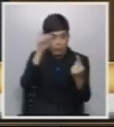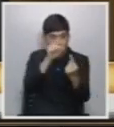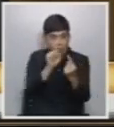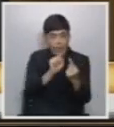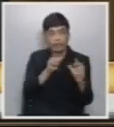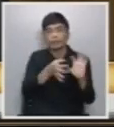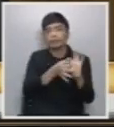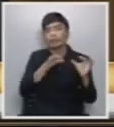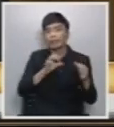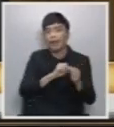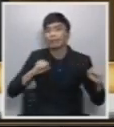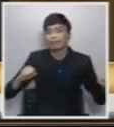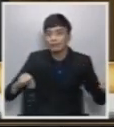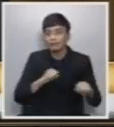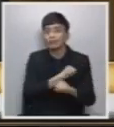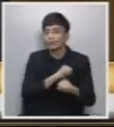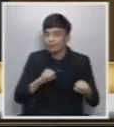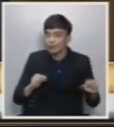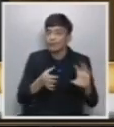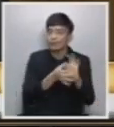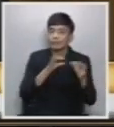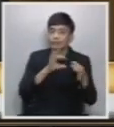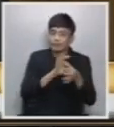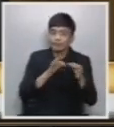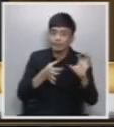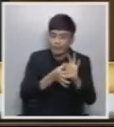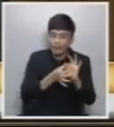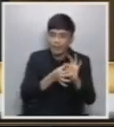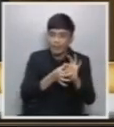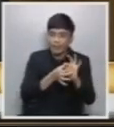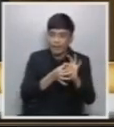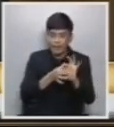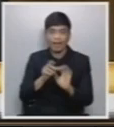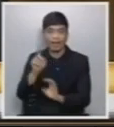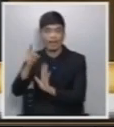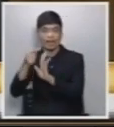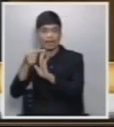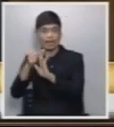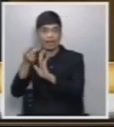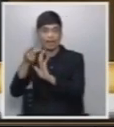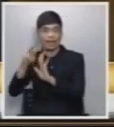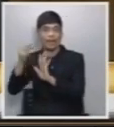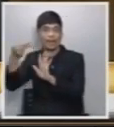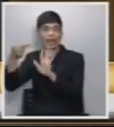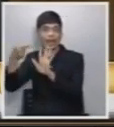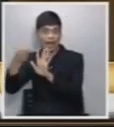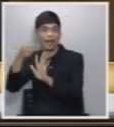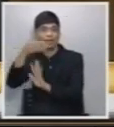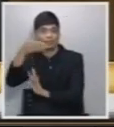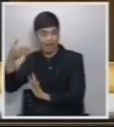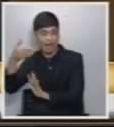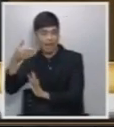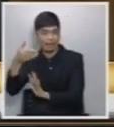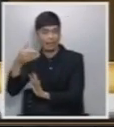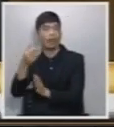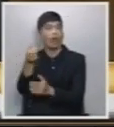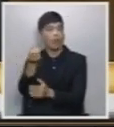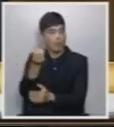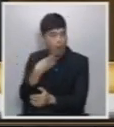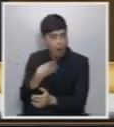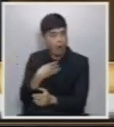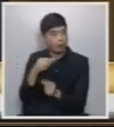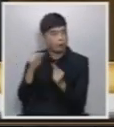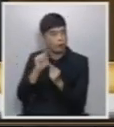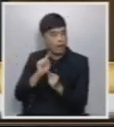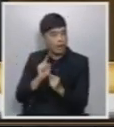แล้วนอกจากการเล่นกีฬาแล้วเนี่ยการเคหะแห่งชาติก็ได้รายงานว่ามีข้อตกลงในการ